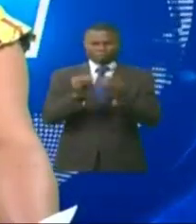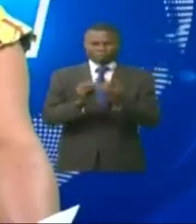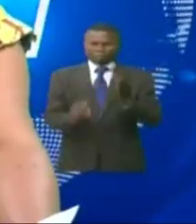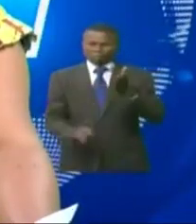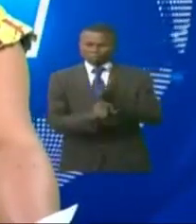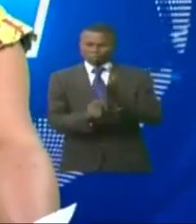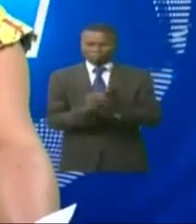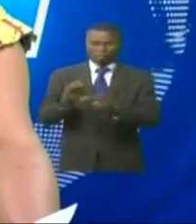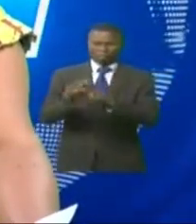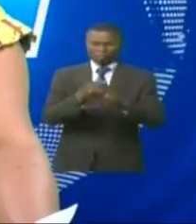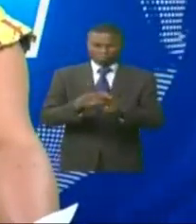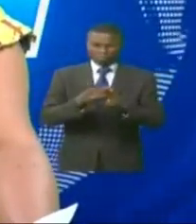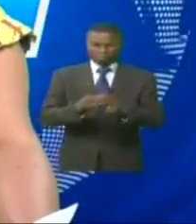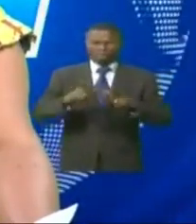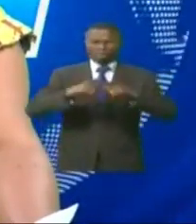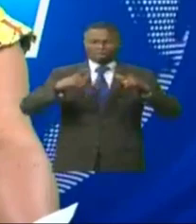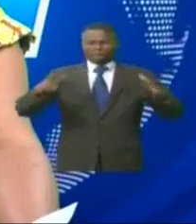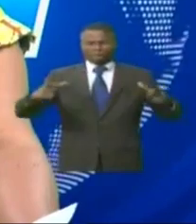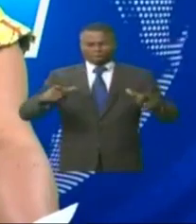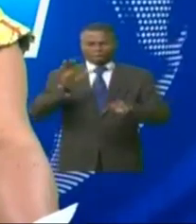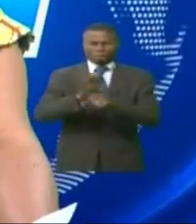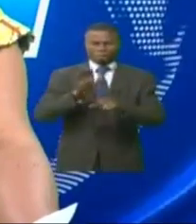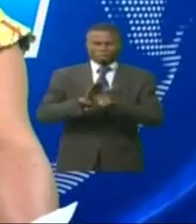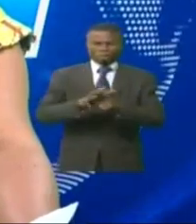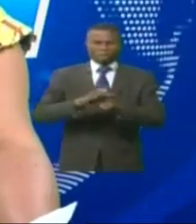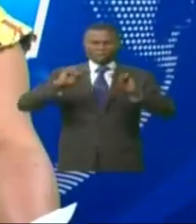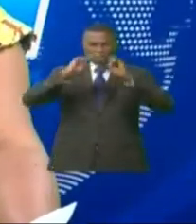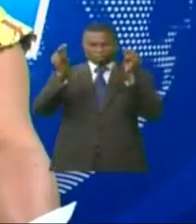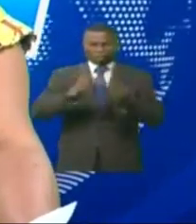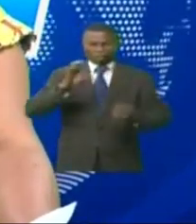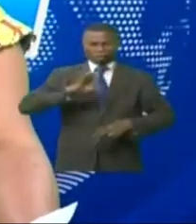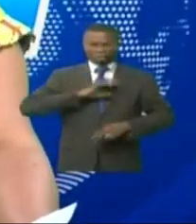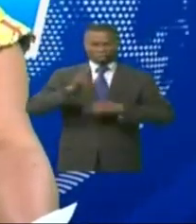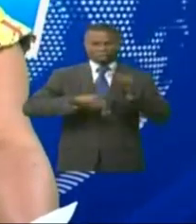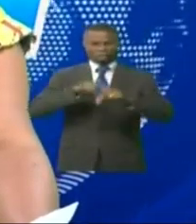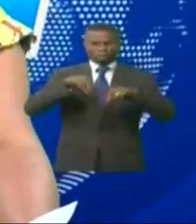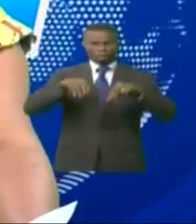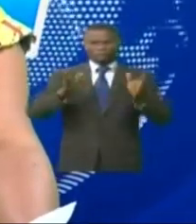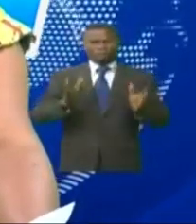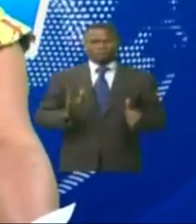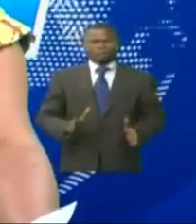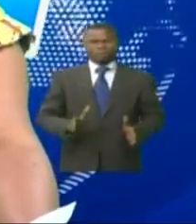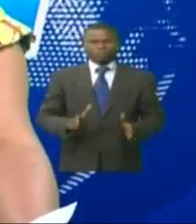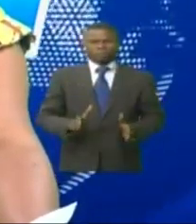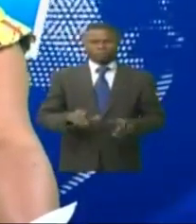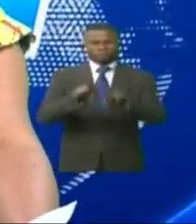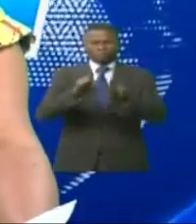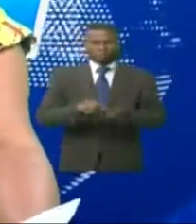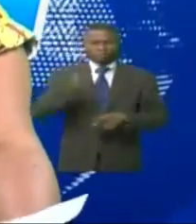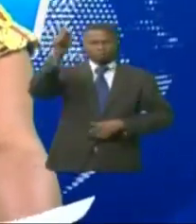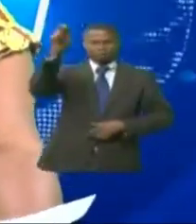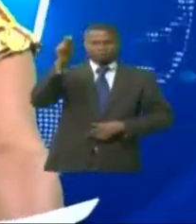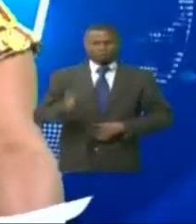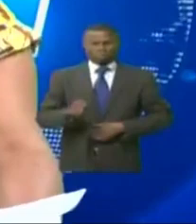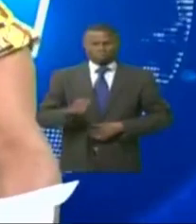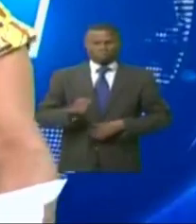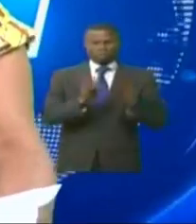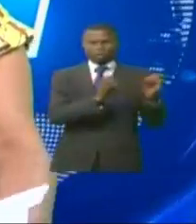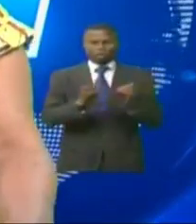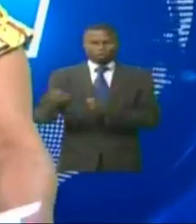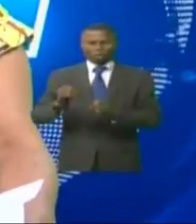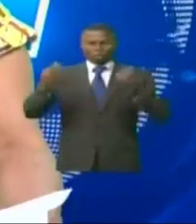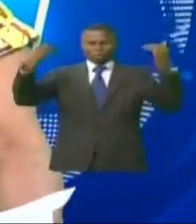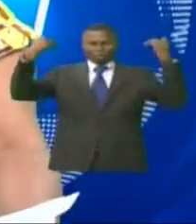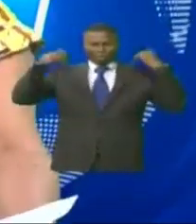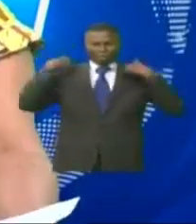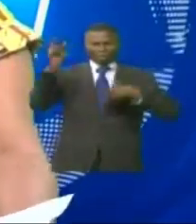stratégique de sécurité élargie aux différentes unités de la police nationale congolaise et des FARDC convoquée par le commandant